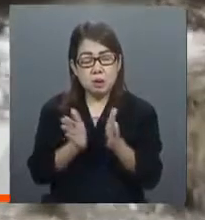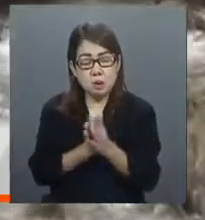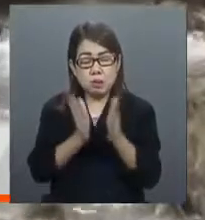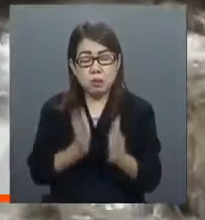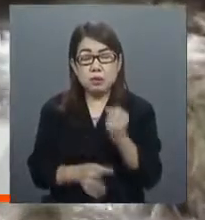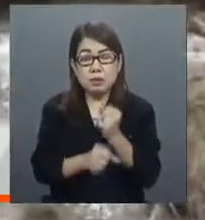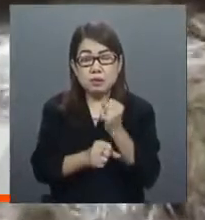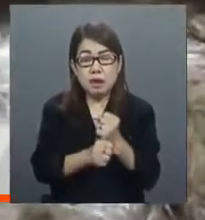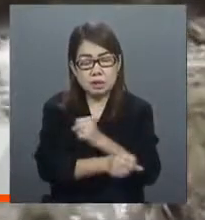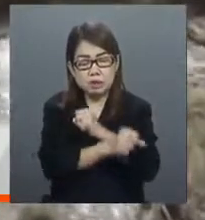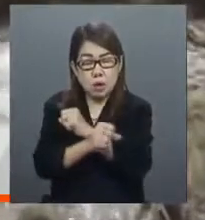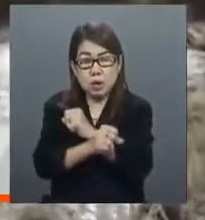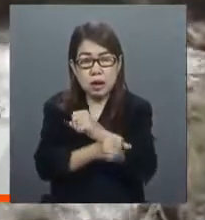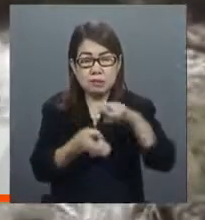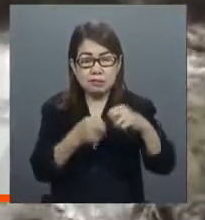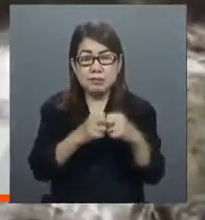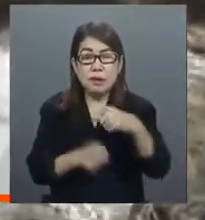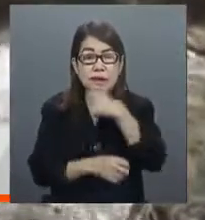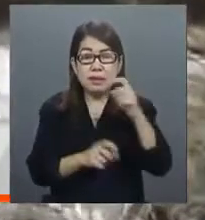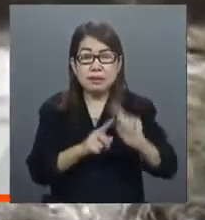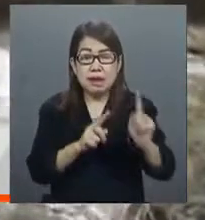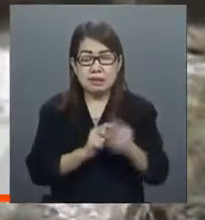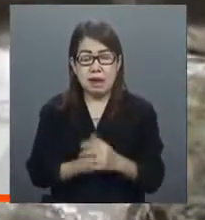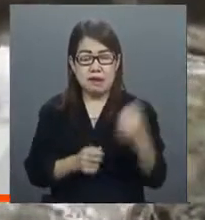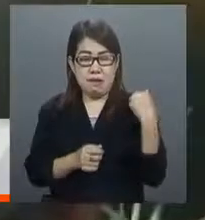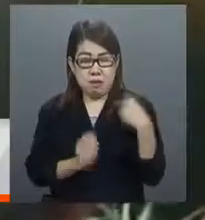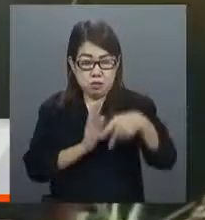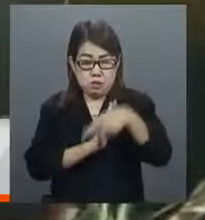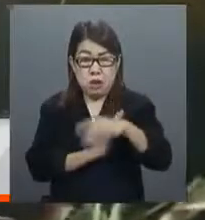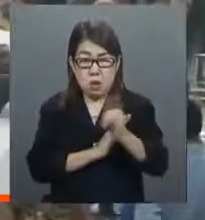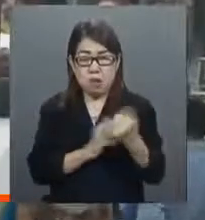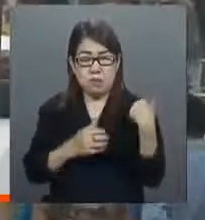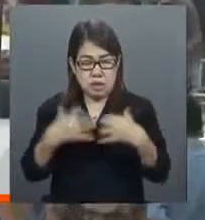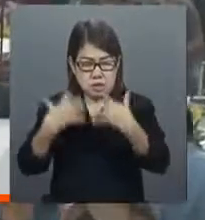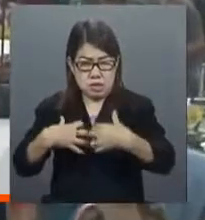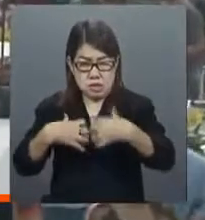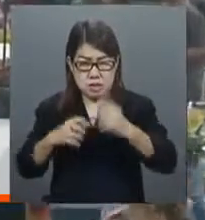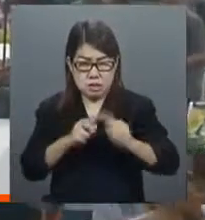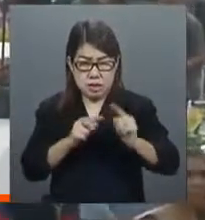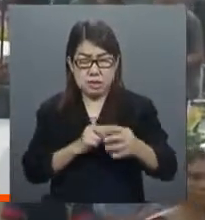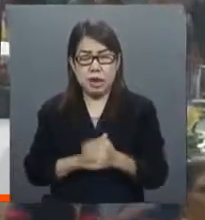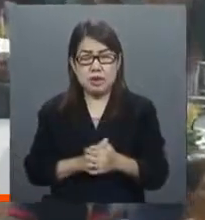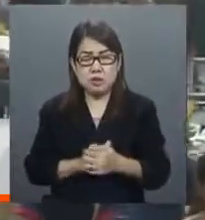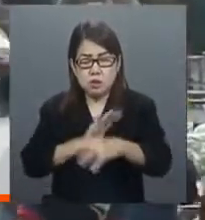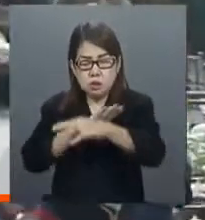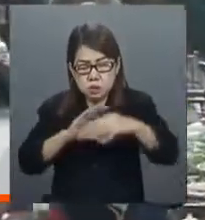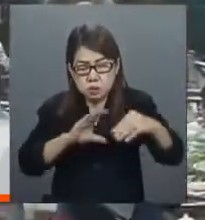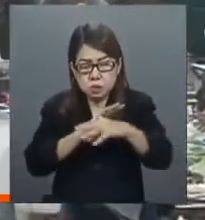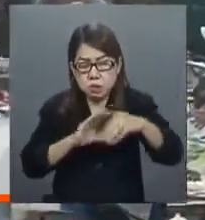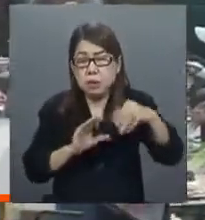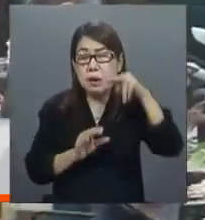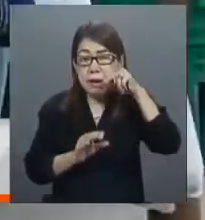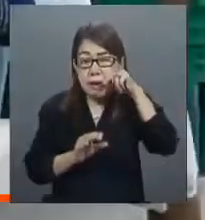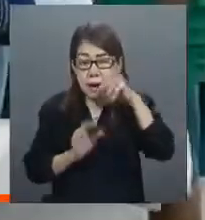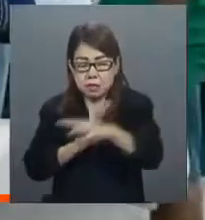เขต 9จังหวัดพิษณุโลกนำเครื่องสูบน้ำระยะไกล 2,500เมตรสูบน้ำจากแม่น้ำเมยนะคะลงอ่าง